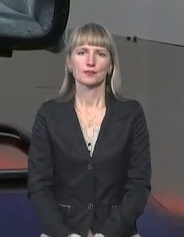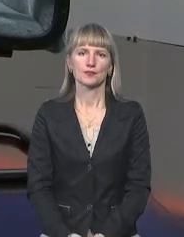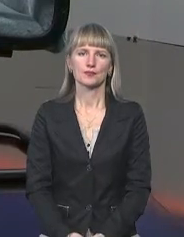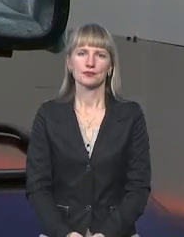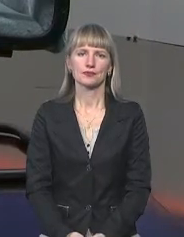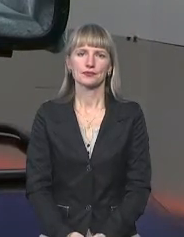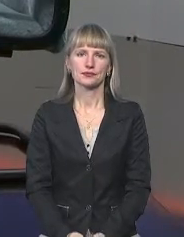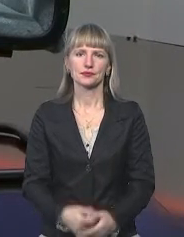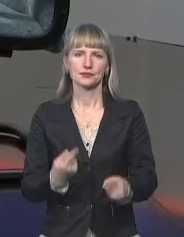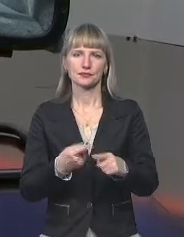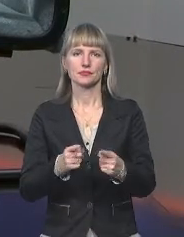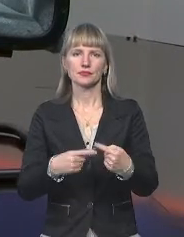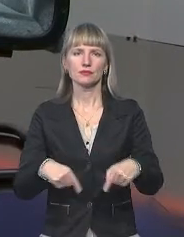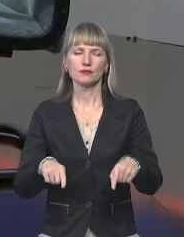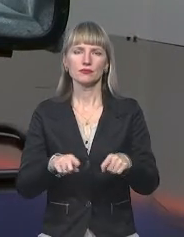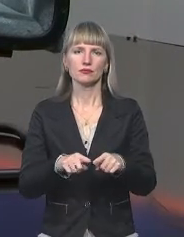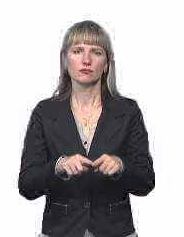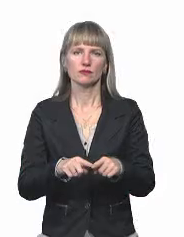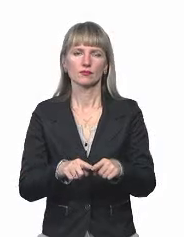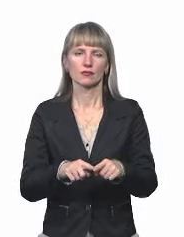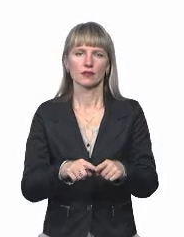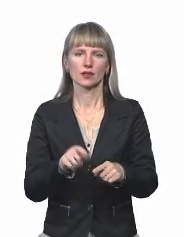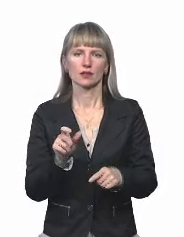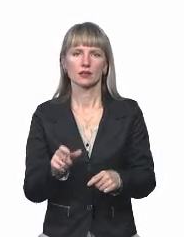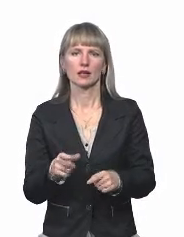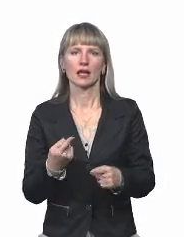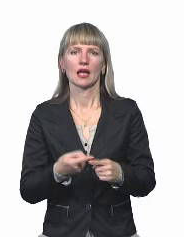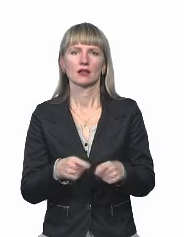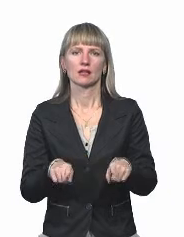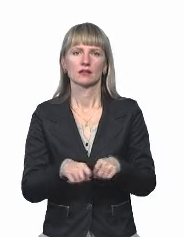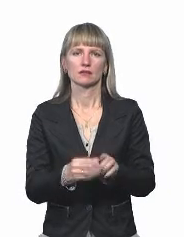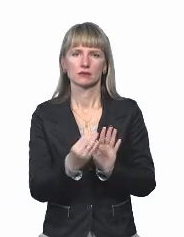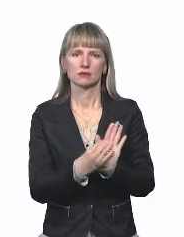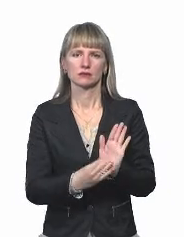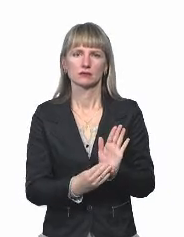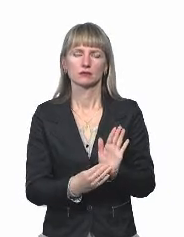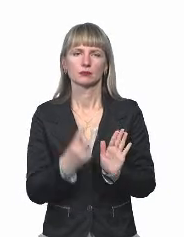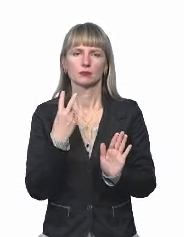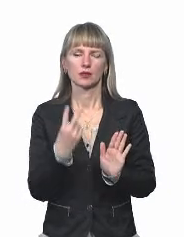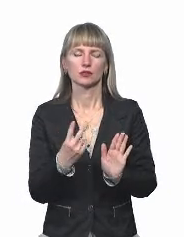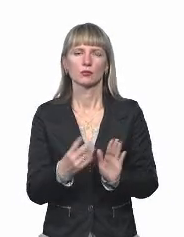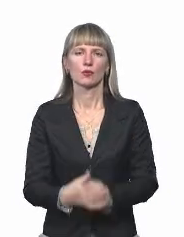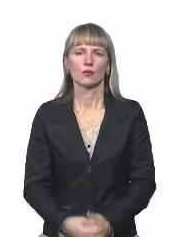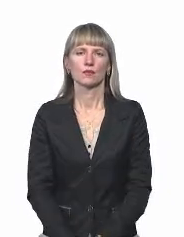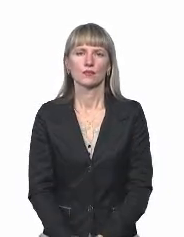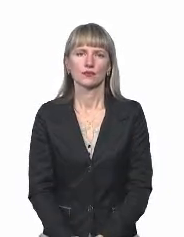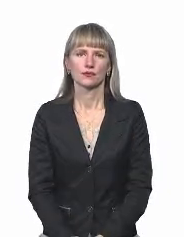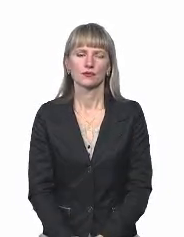От це організатори та партнери, це такий звіт, батьківський дозор. І от, власне,